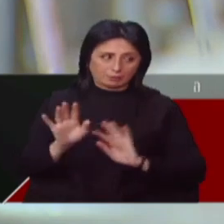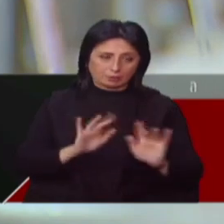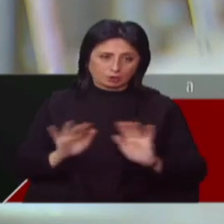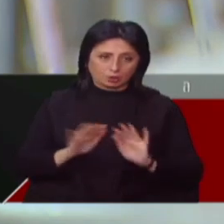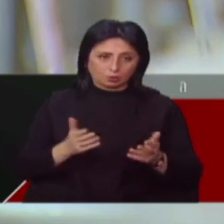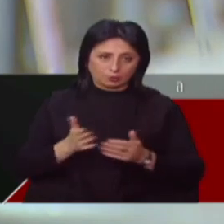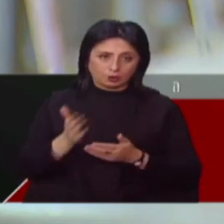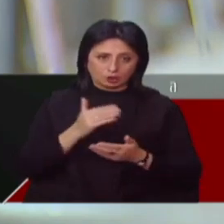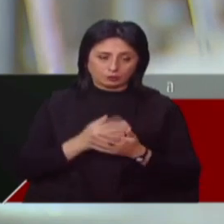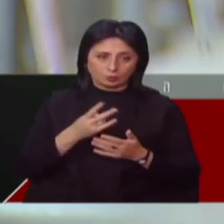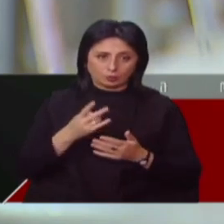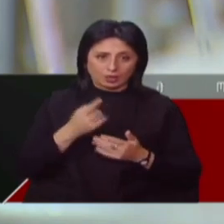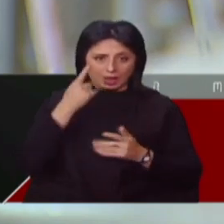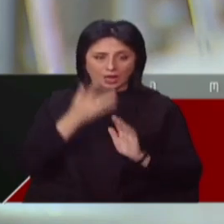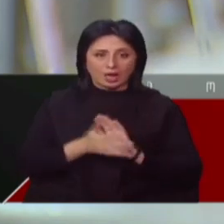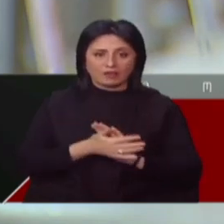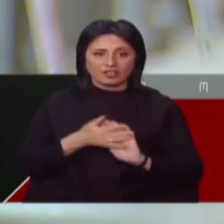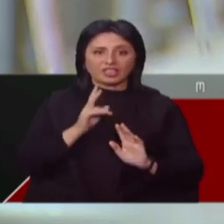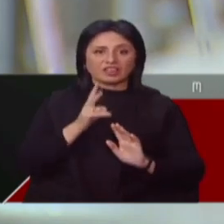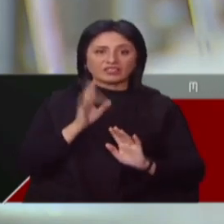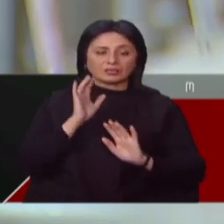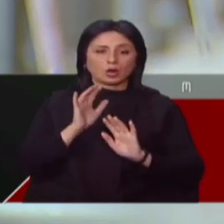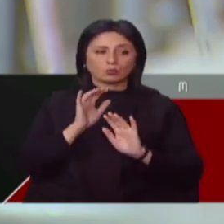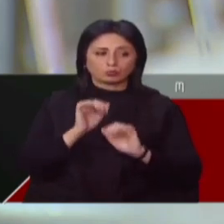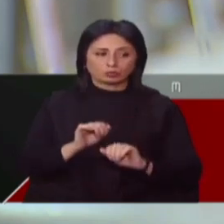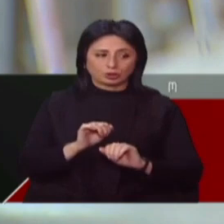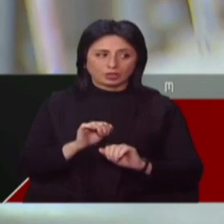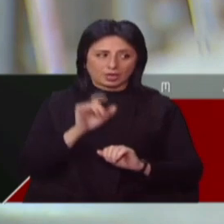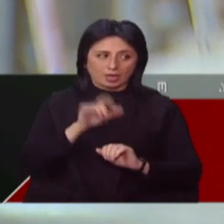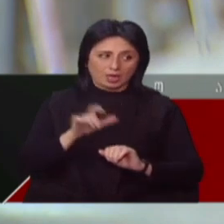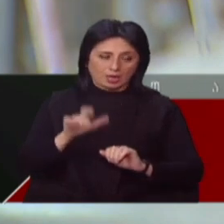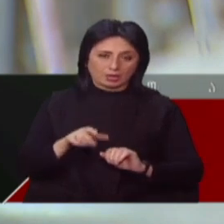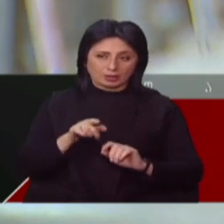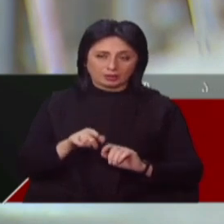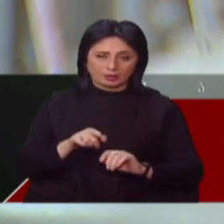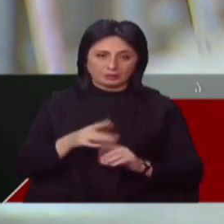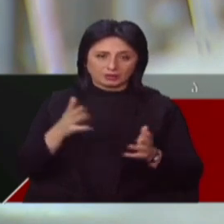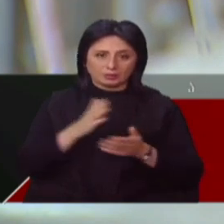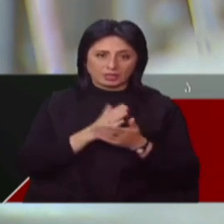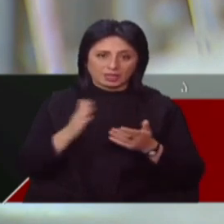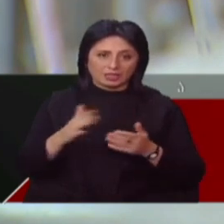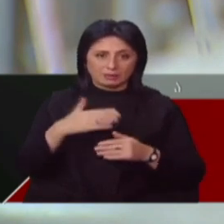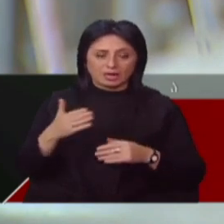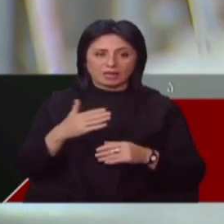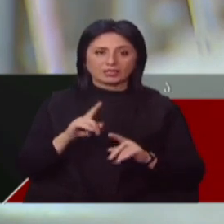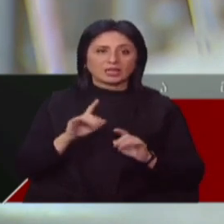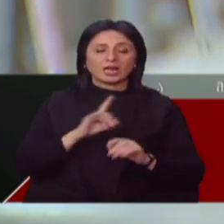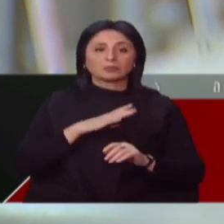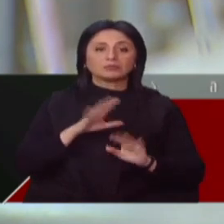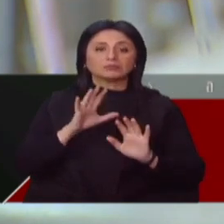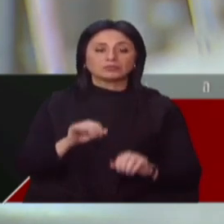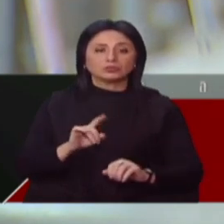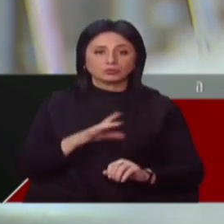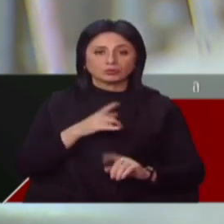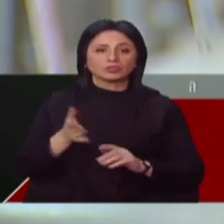პროცედურები, რომლის შედეგადაც უნდა გავიგოთ, ვის დაუჭირა ამომრჩევლების დიდმა ნაწილმა მხარი, რას დაუჭირა მხარი.